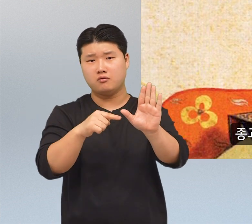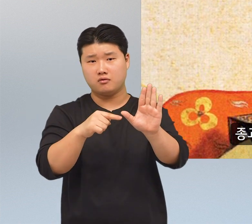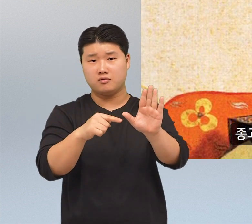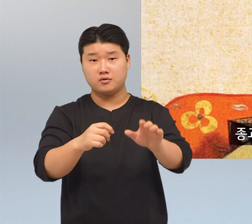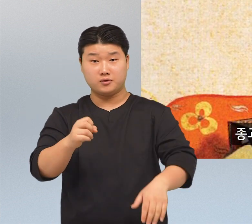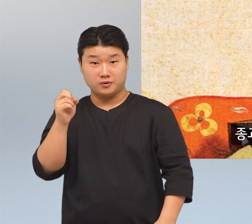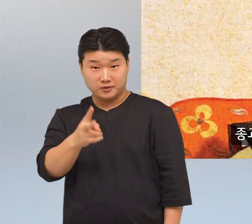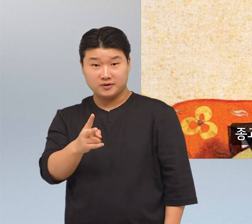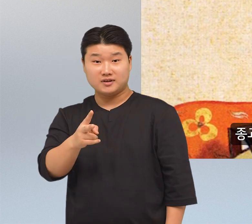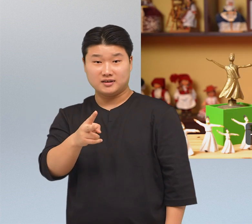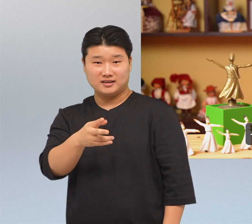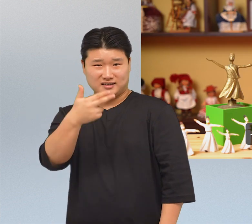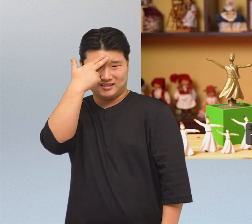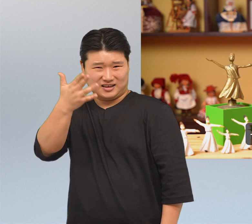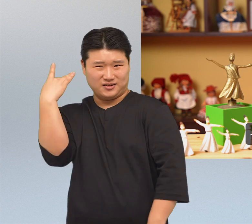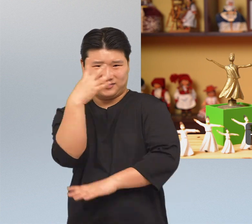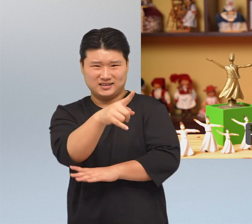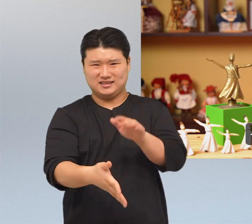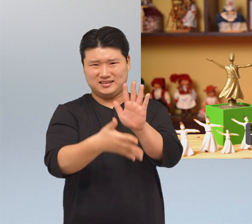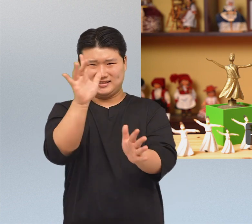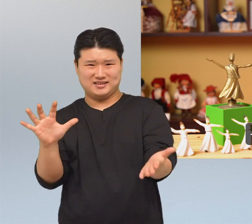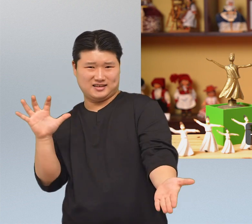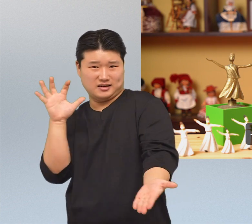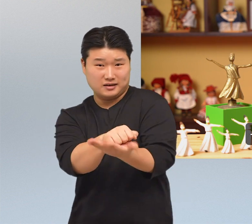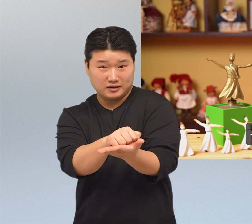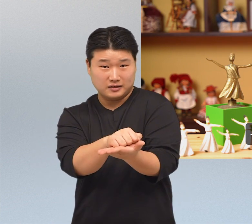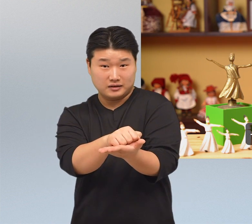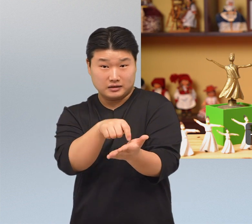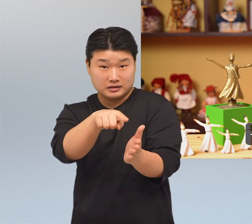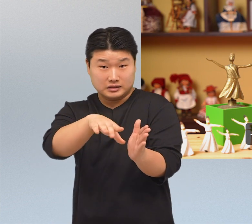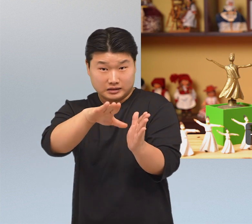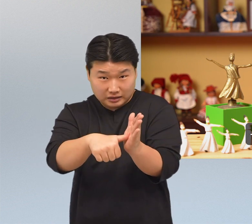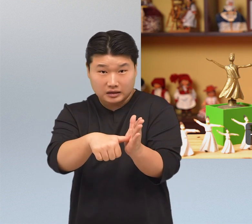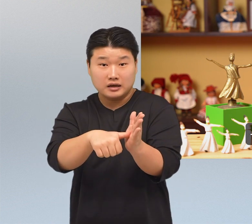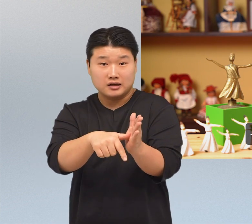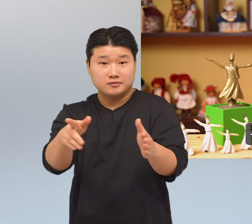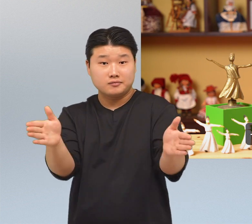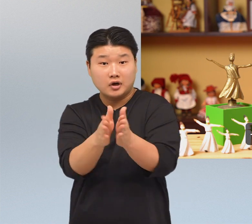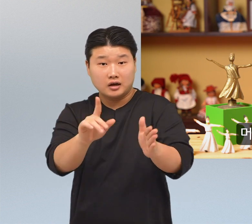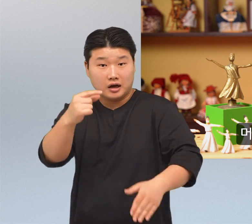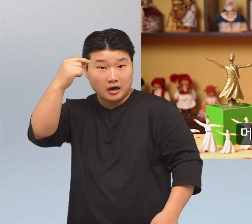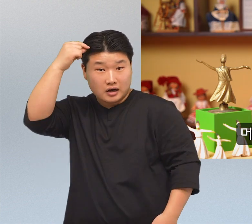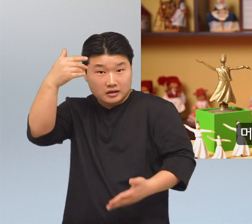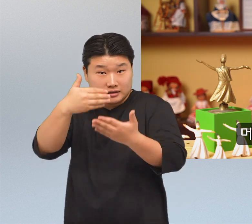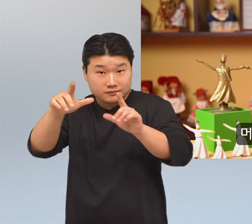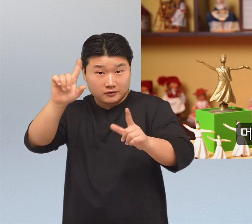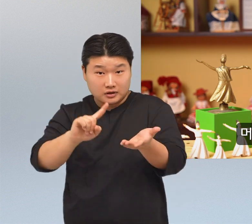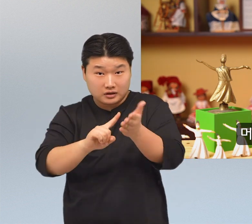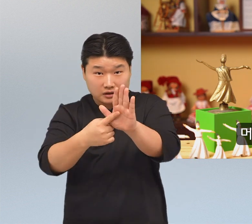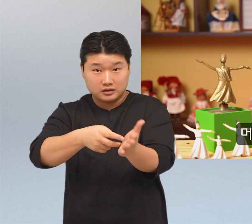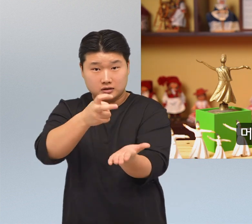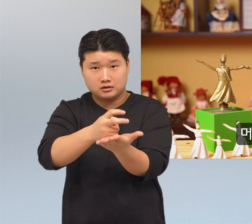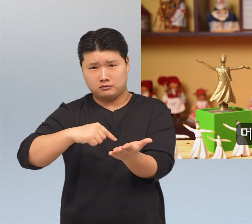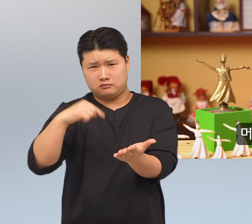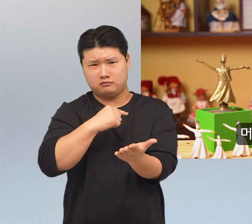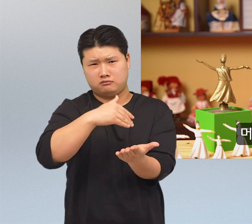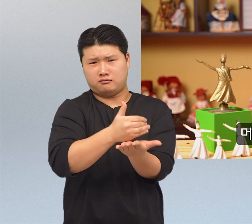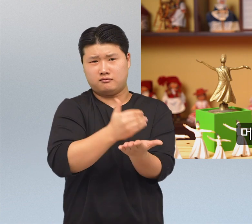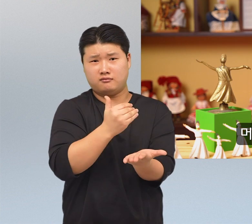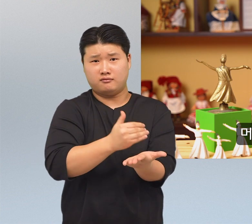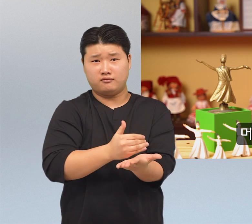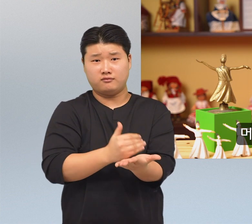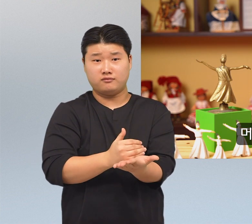장식이 제한되었고 콘스탄티노플을 정복한 술탄 메후메드 2세는 머리 장식의 착용에